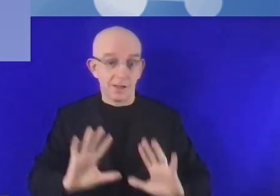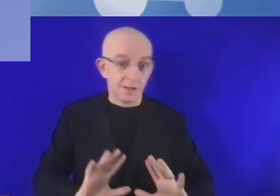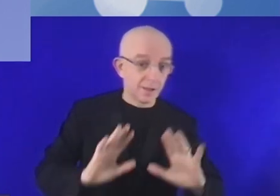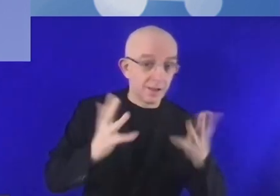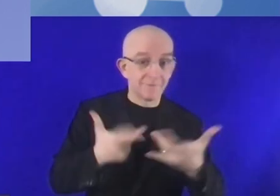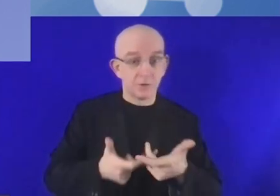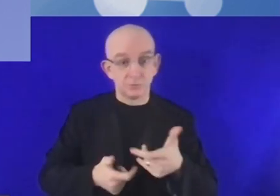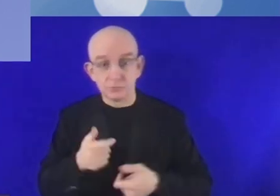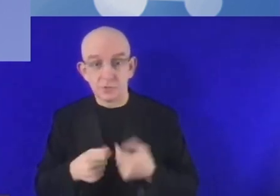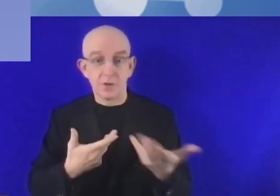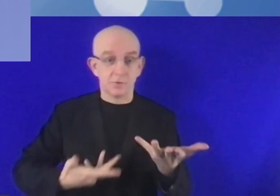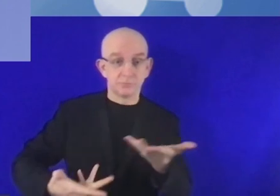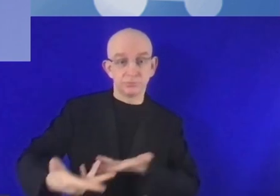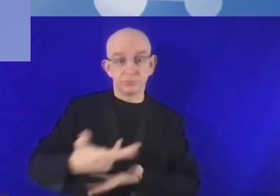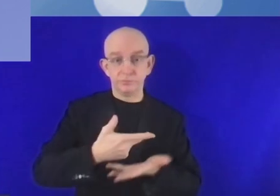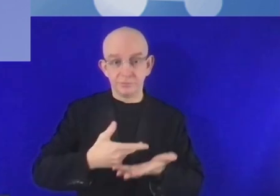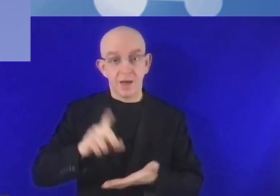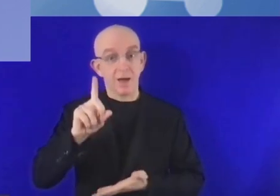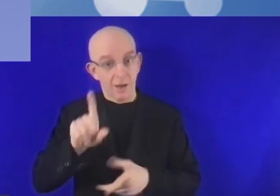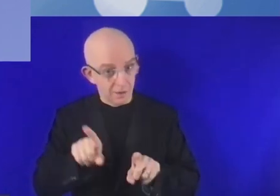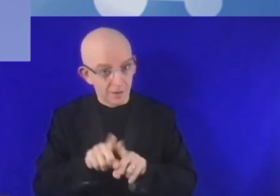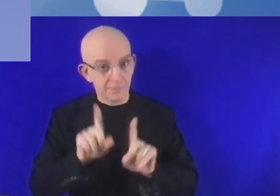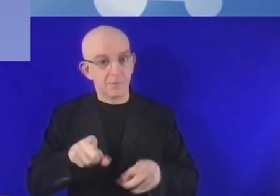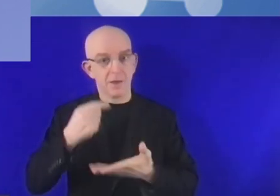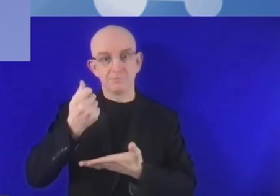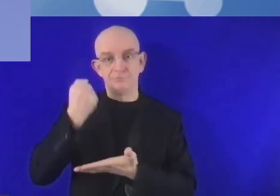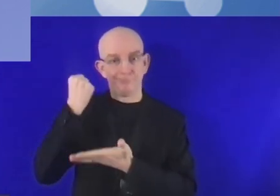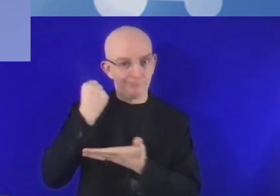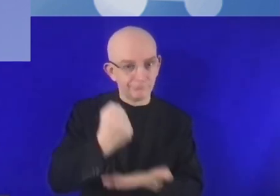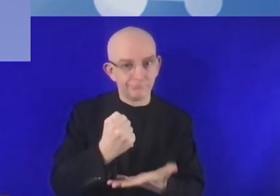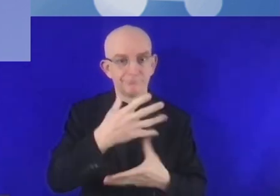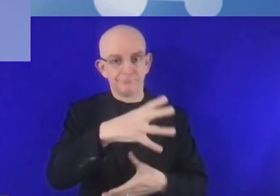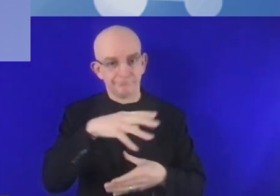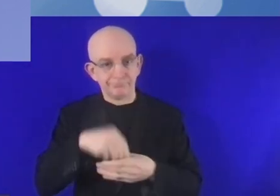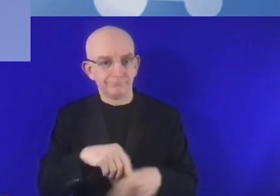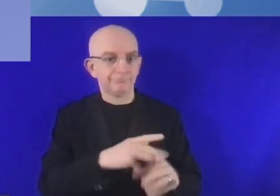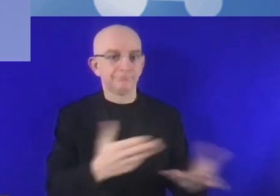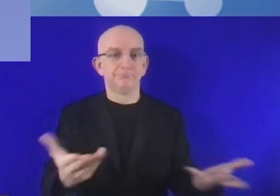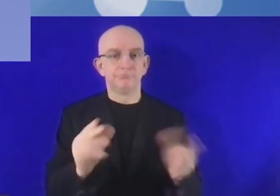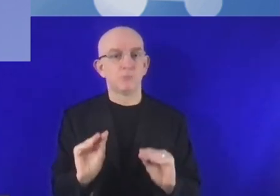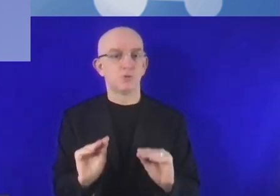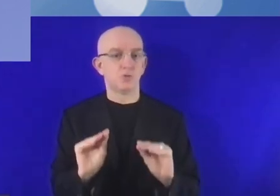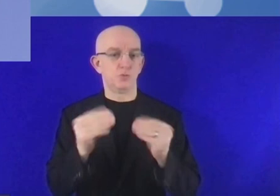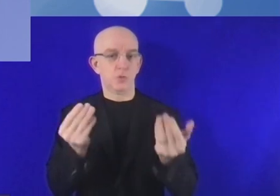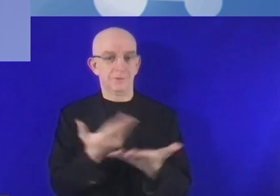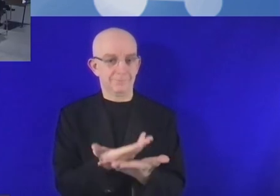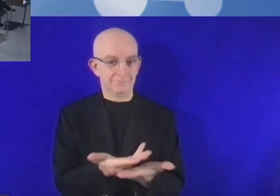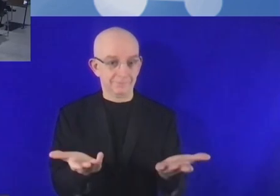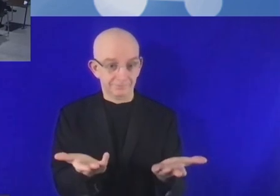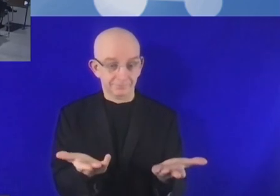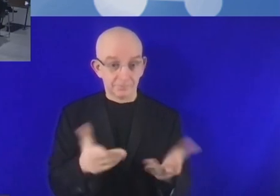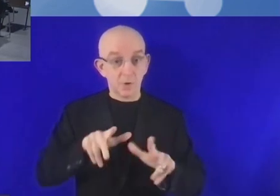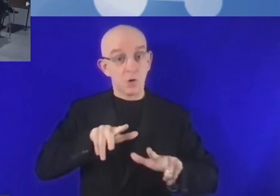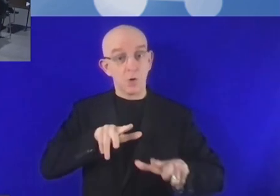proces cyfryzacji i cyfryzacja dotyka praktycznie wszystkich obszarów naszego życia. Widzimy także, że